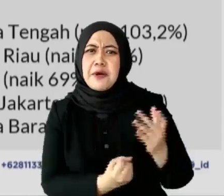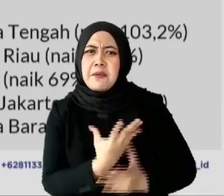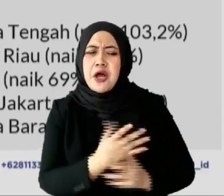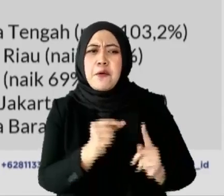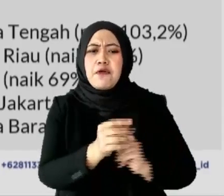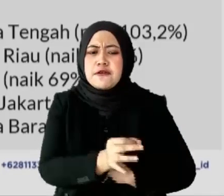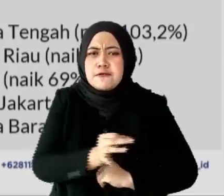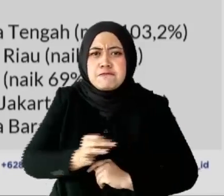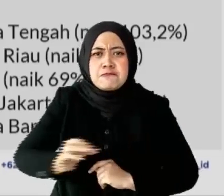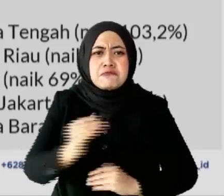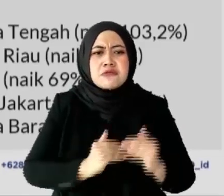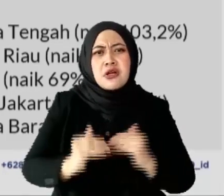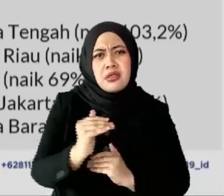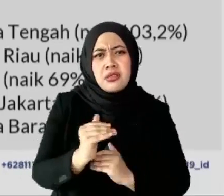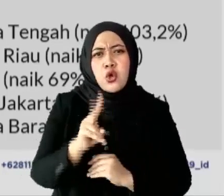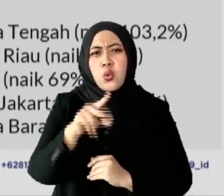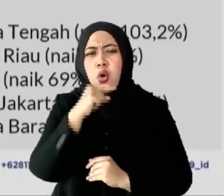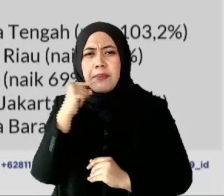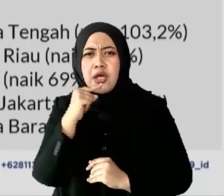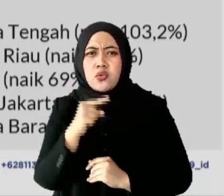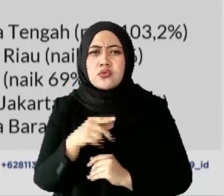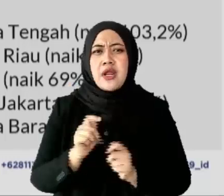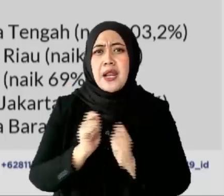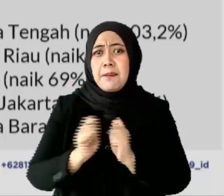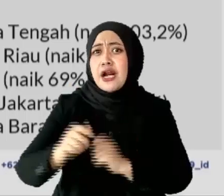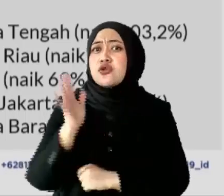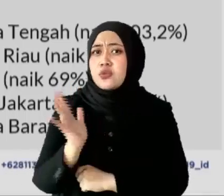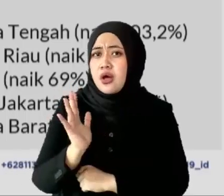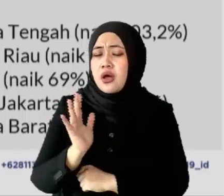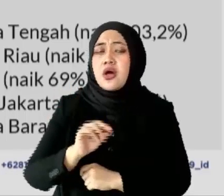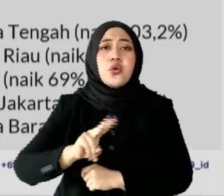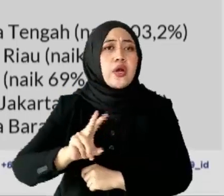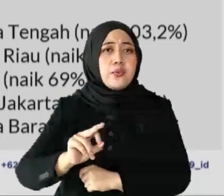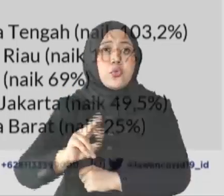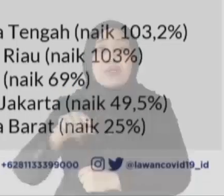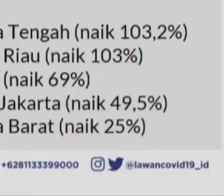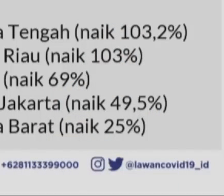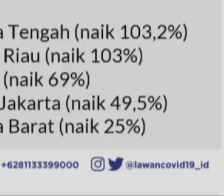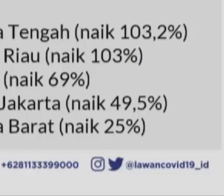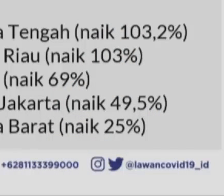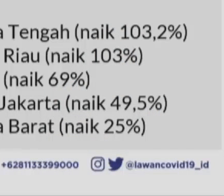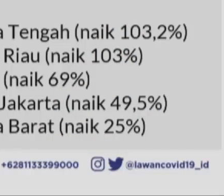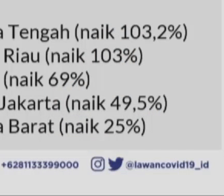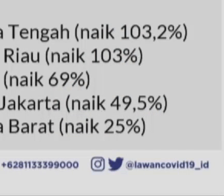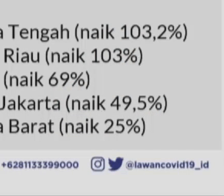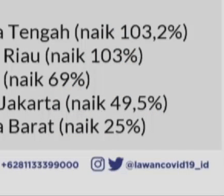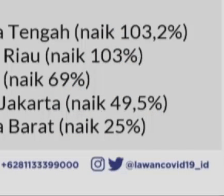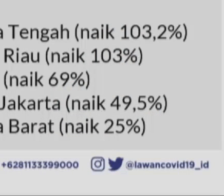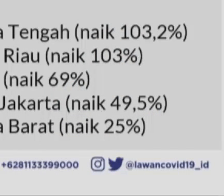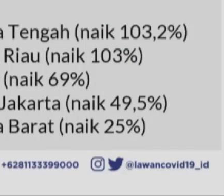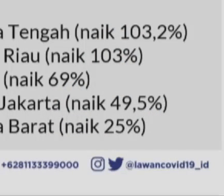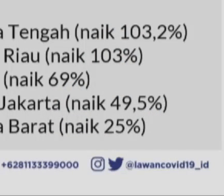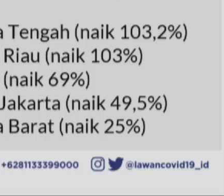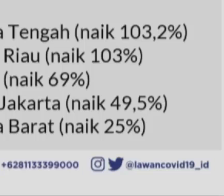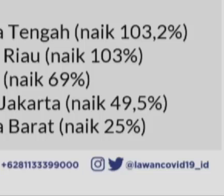perkembangan tingkat provinsi pada 2 minggu pasca Idul Fitri tahun 2021 ini, kenaikan kasus